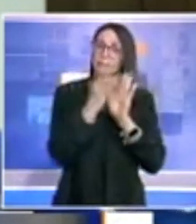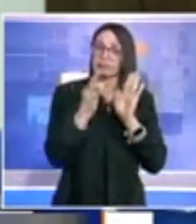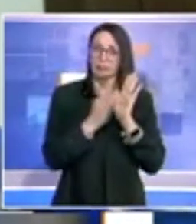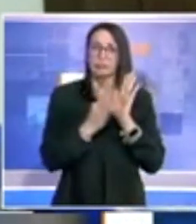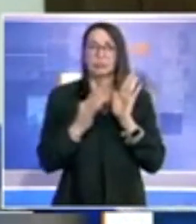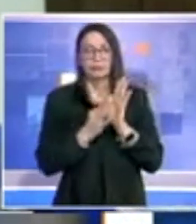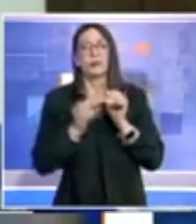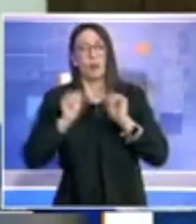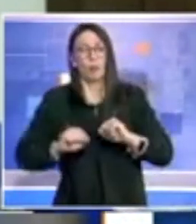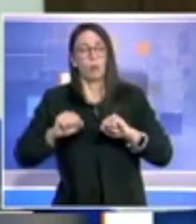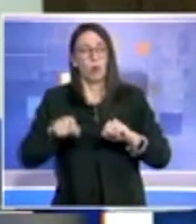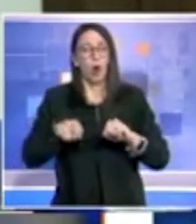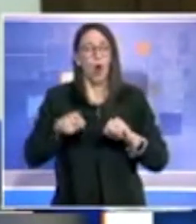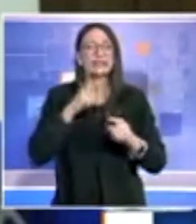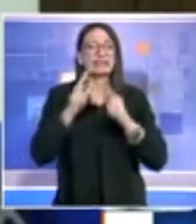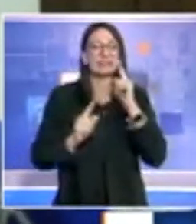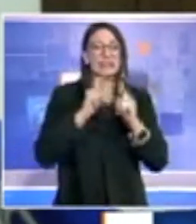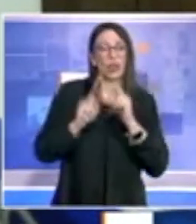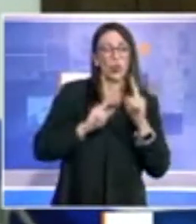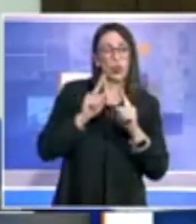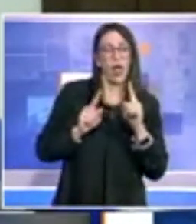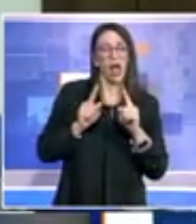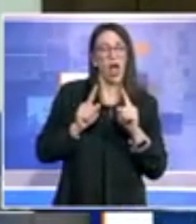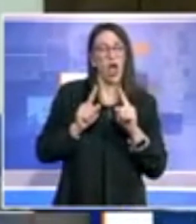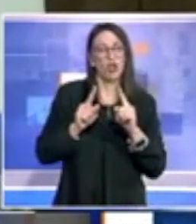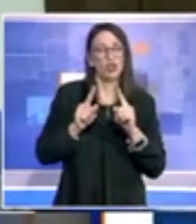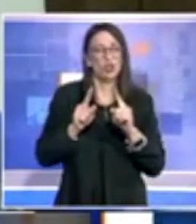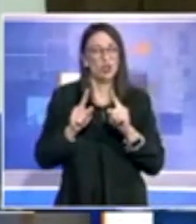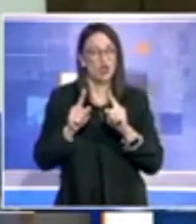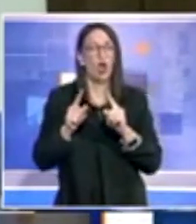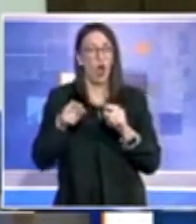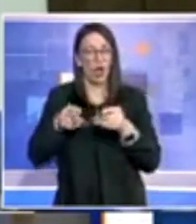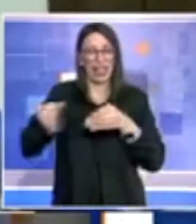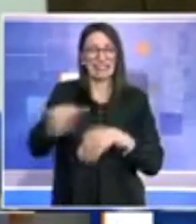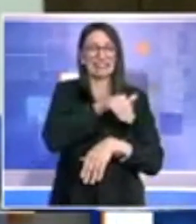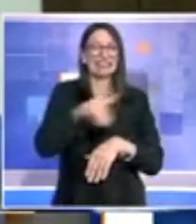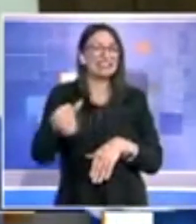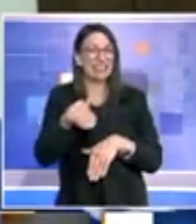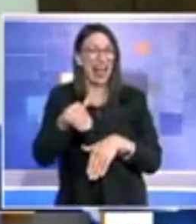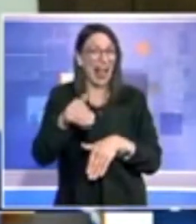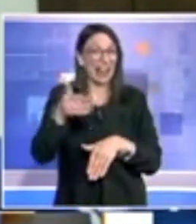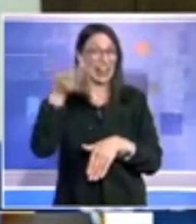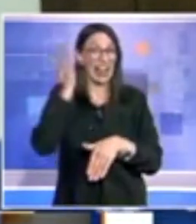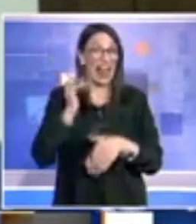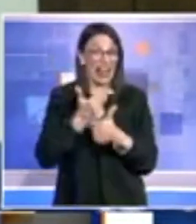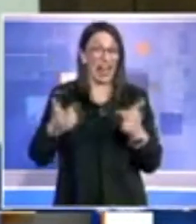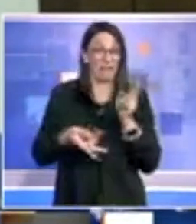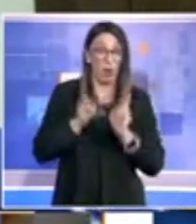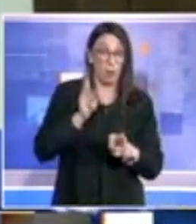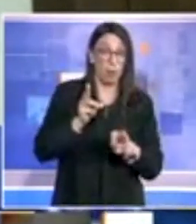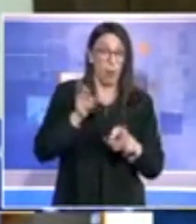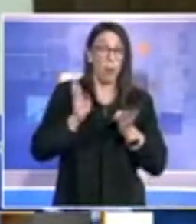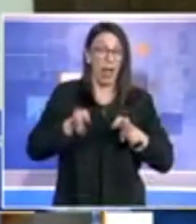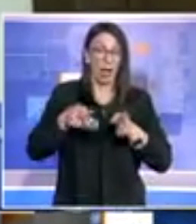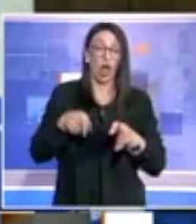consentono di attualizzare il quadro della come dire Situazione delle strade Maggiore pericolosità e questo è il motivo